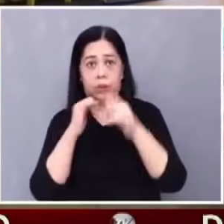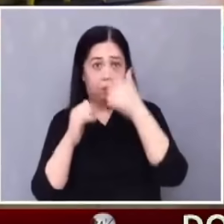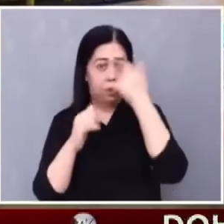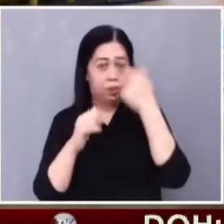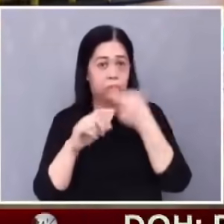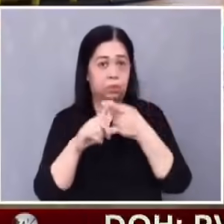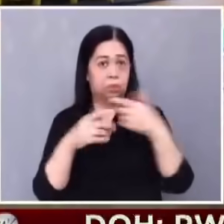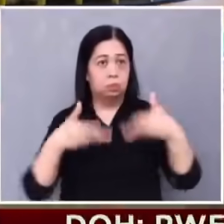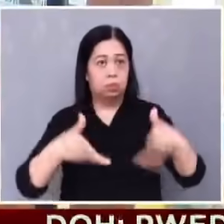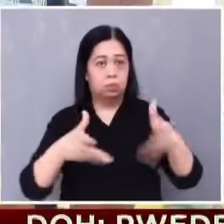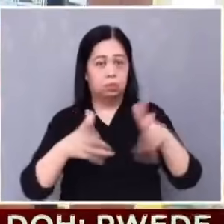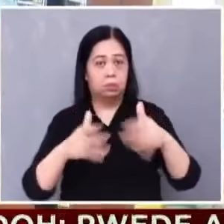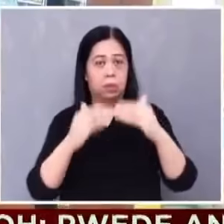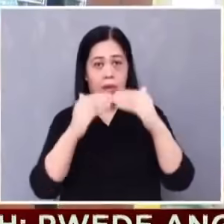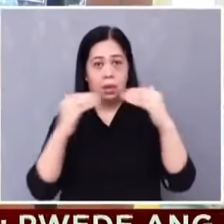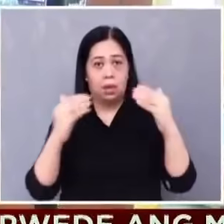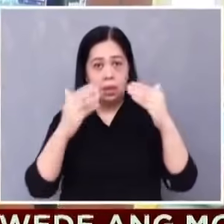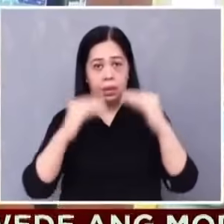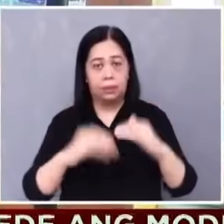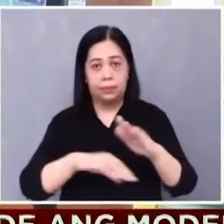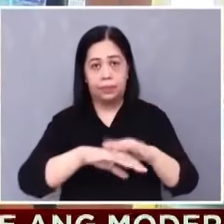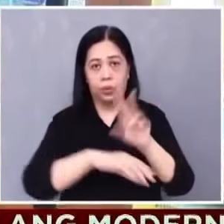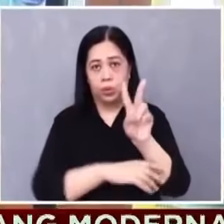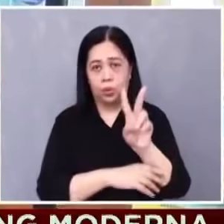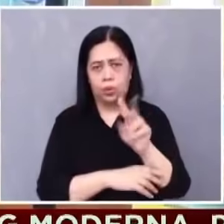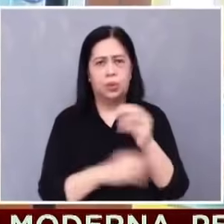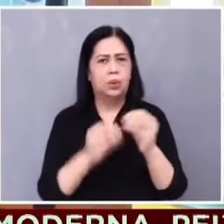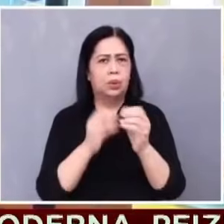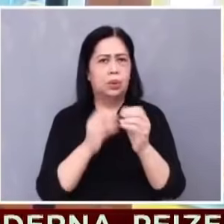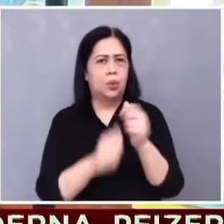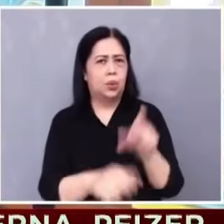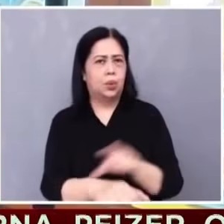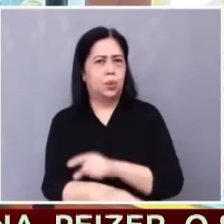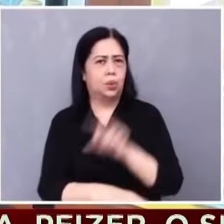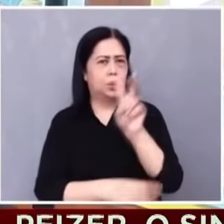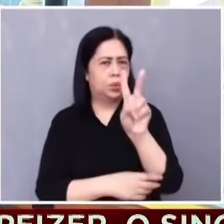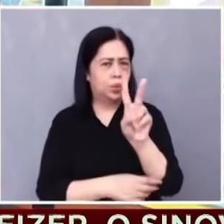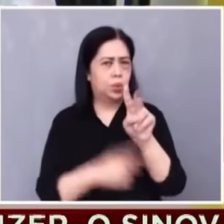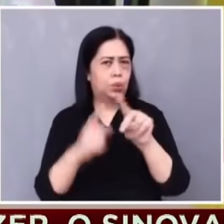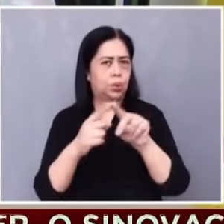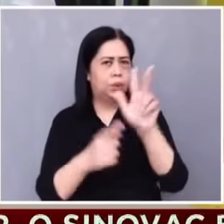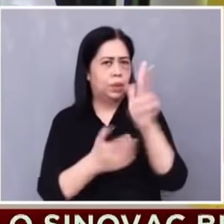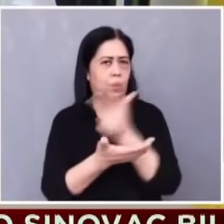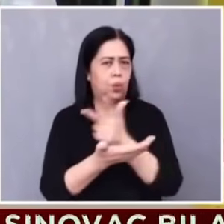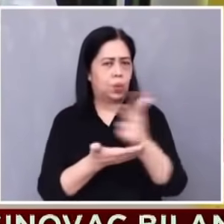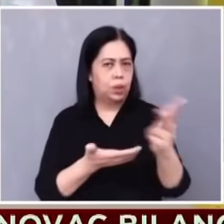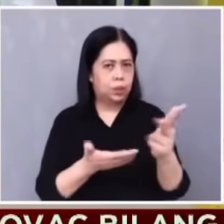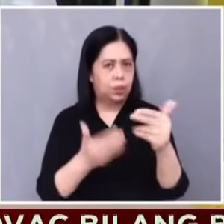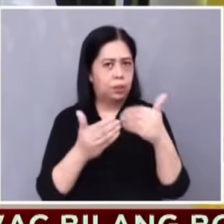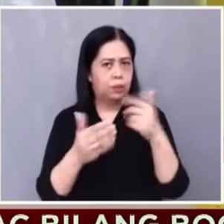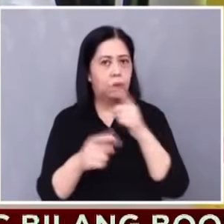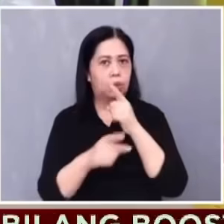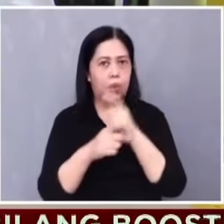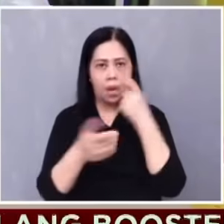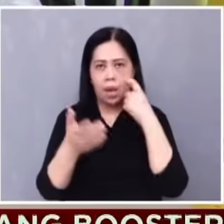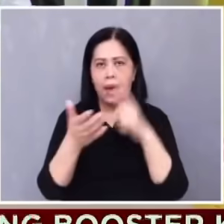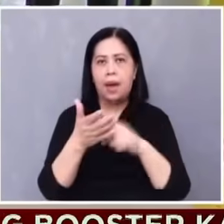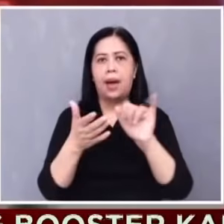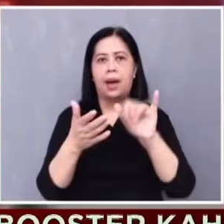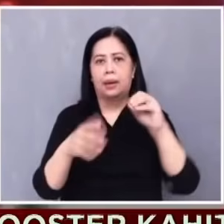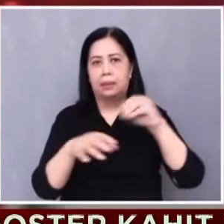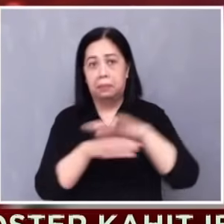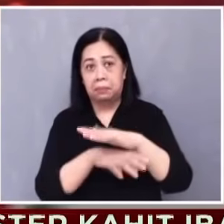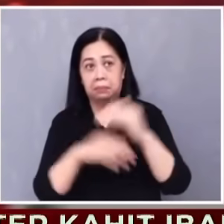sa Alert Level 2. Karaniwan kasing tumatagal ng 2 hanggang 3 linggo bago tuluyang makita ang epekto ng pagluluwag